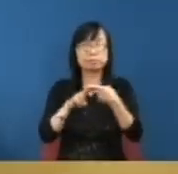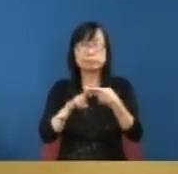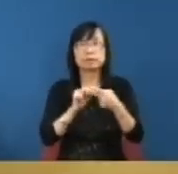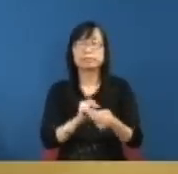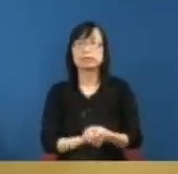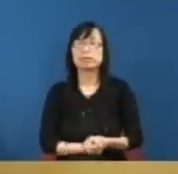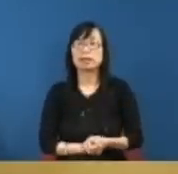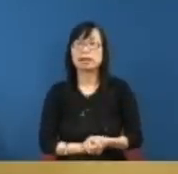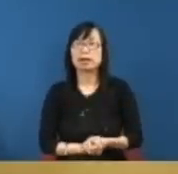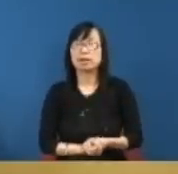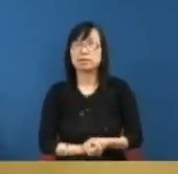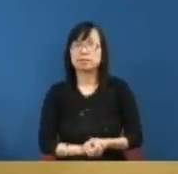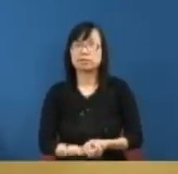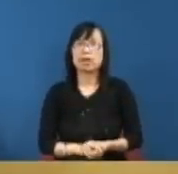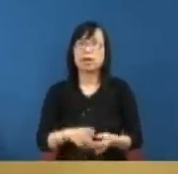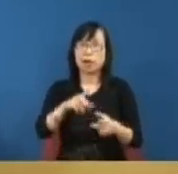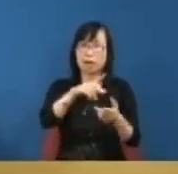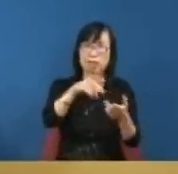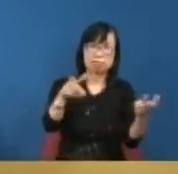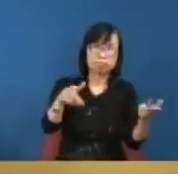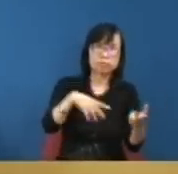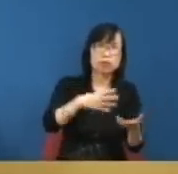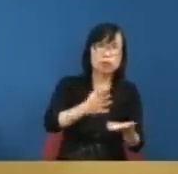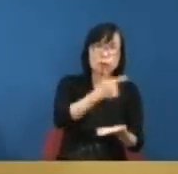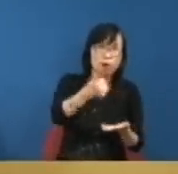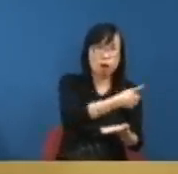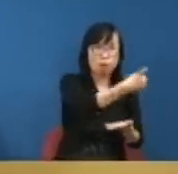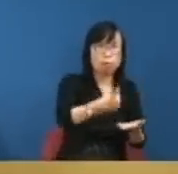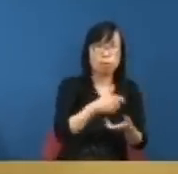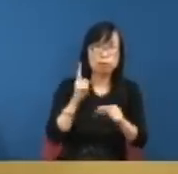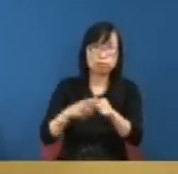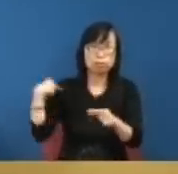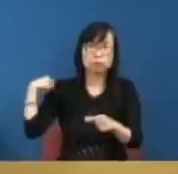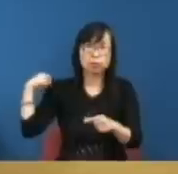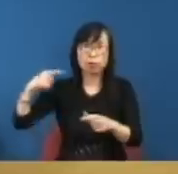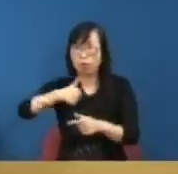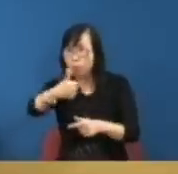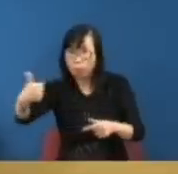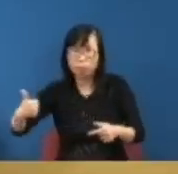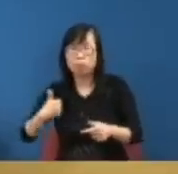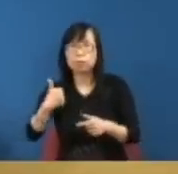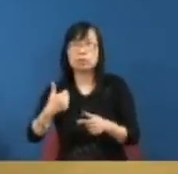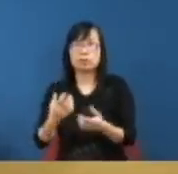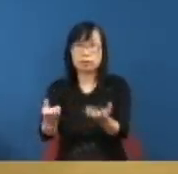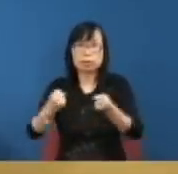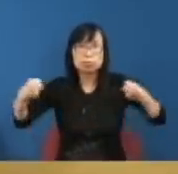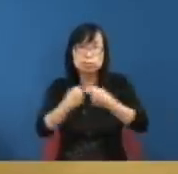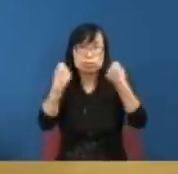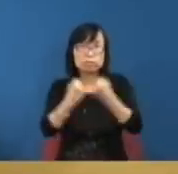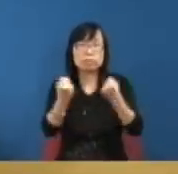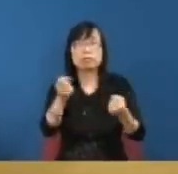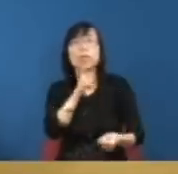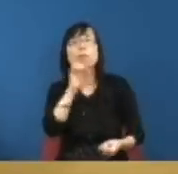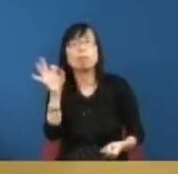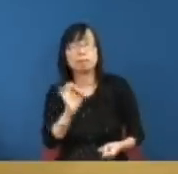濟嘅繁榮，係嘛？包括中國在內嘅繁榮，會唔會受衝擊咧？嗰啲好顯然受衝